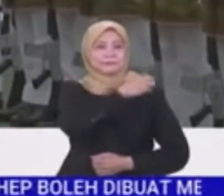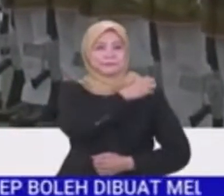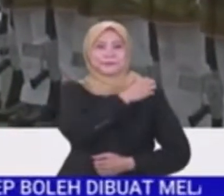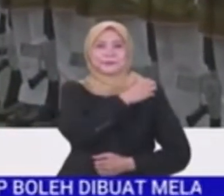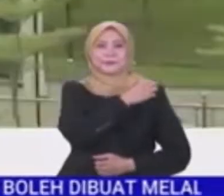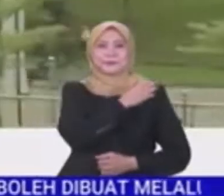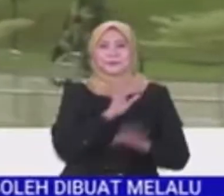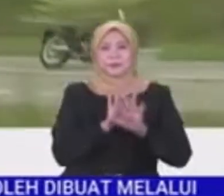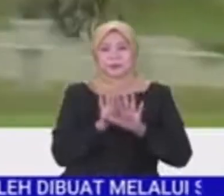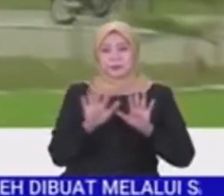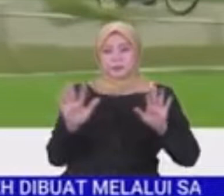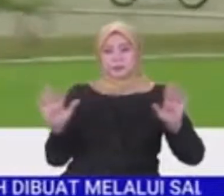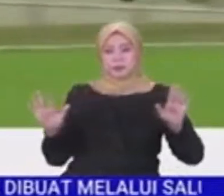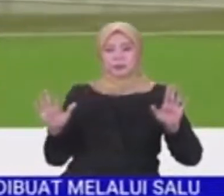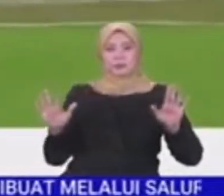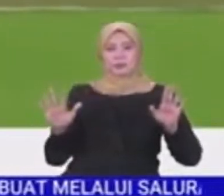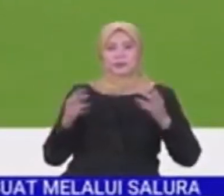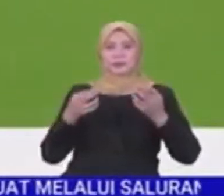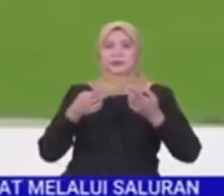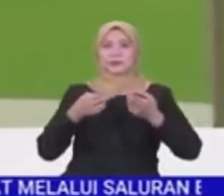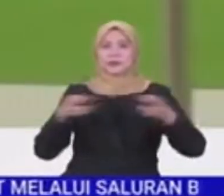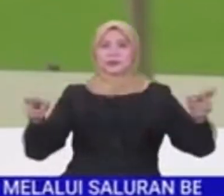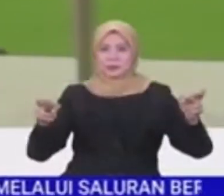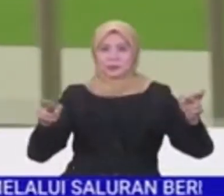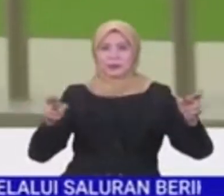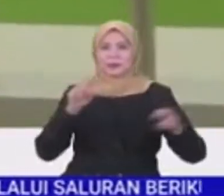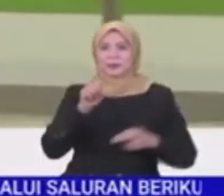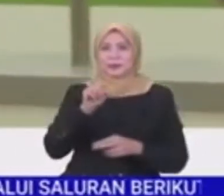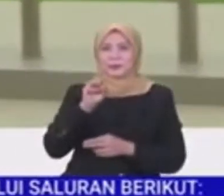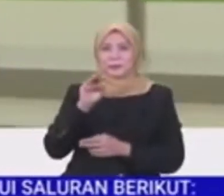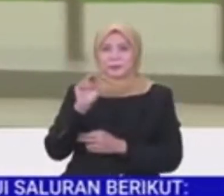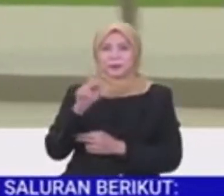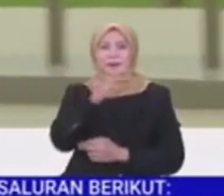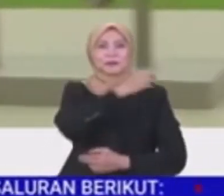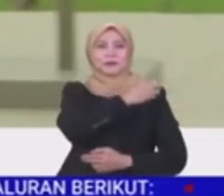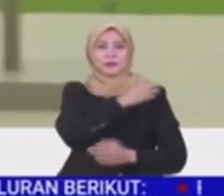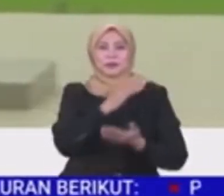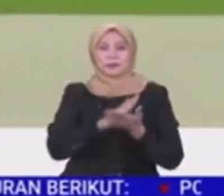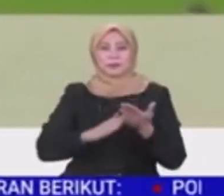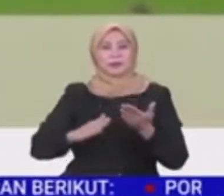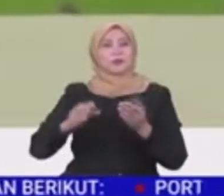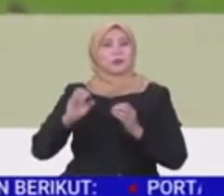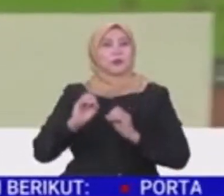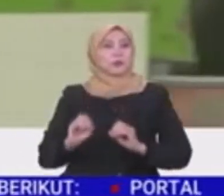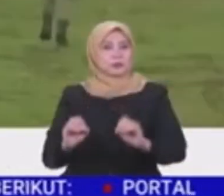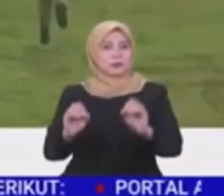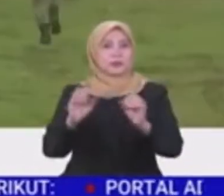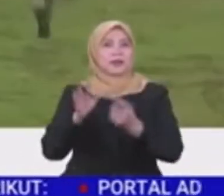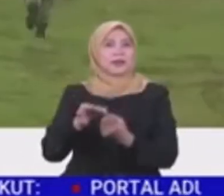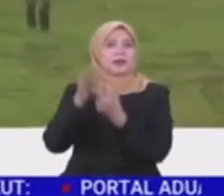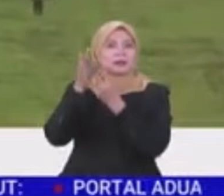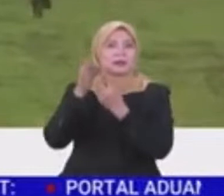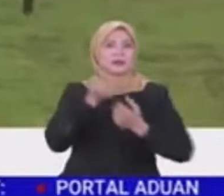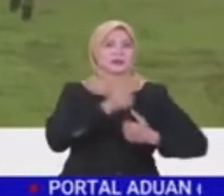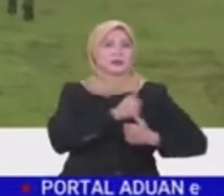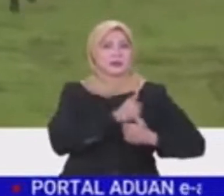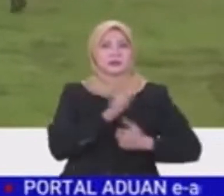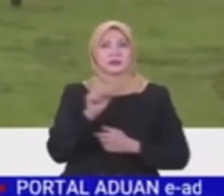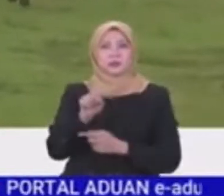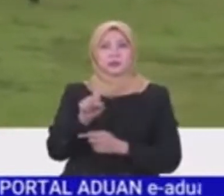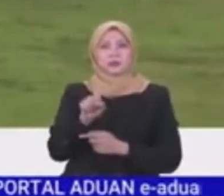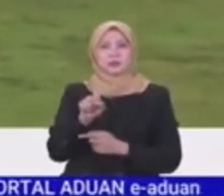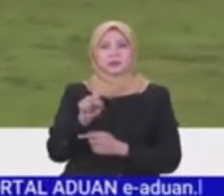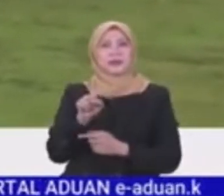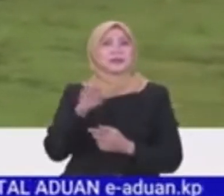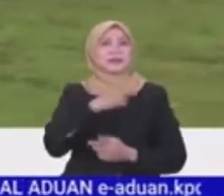Abdullah turut dipersembahkan gimik pelancaran melibatkan pegawai dan anggota bahagian operasi pasukan khas pertahanan satu